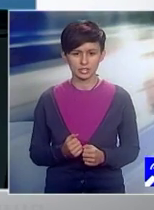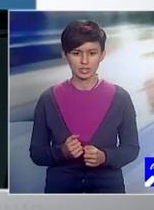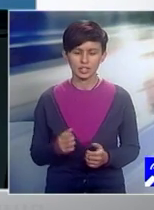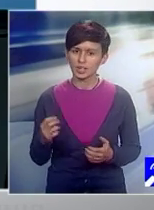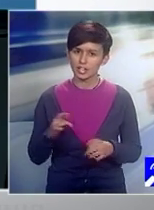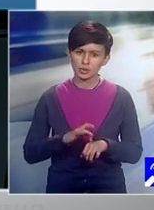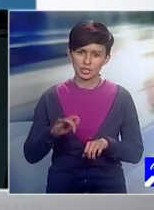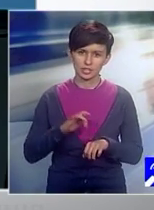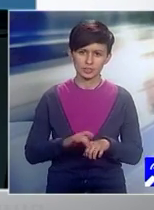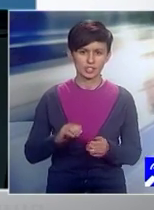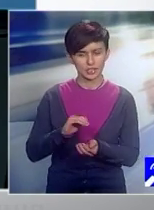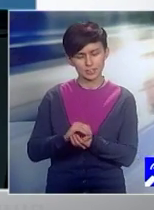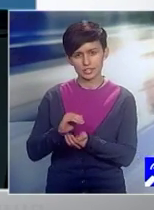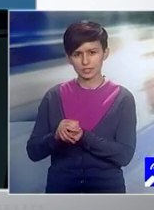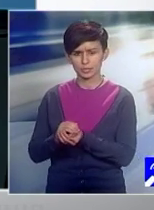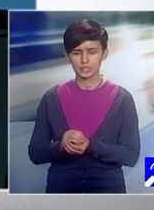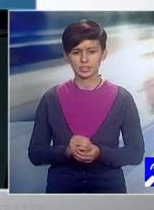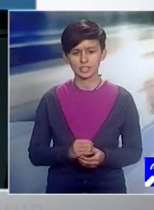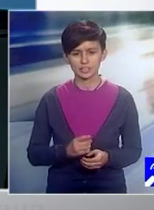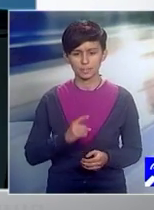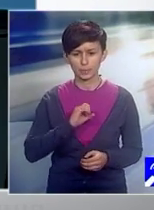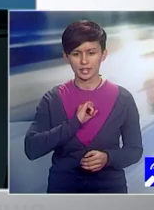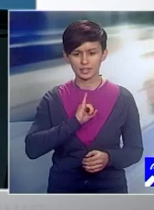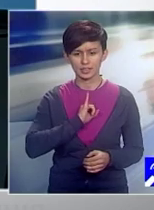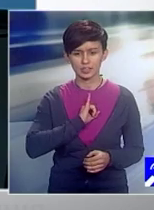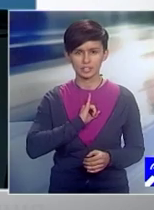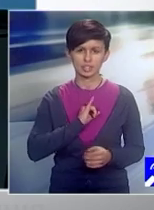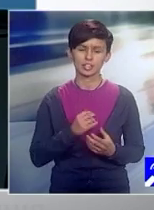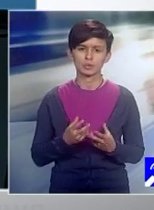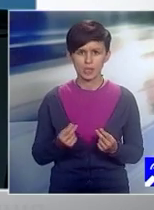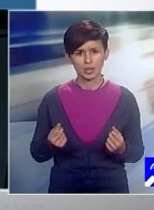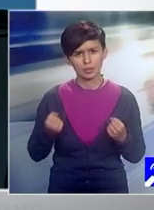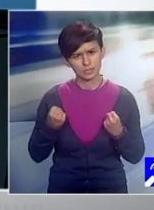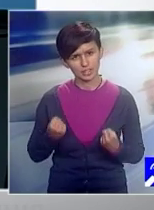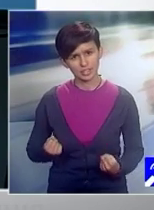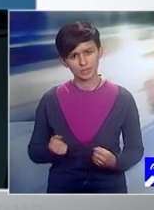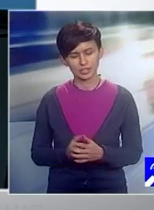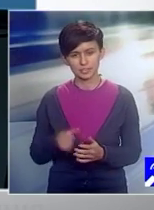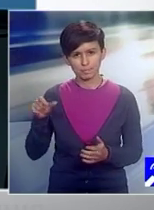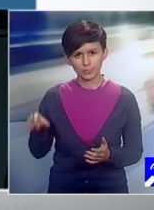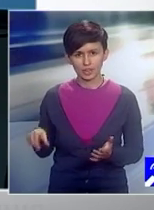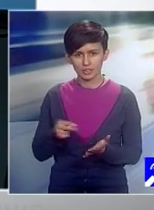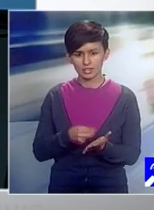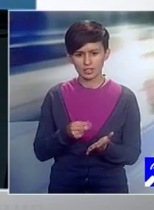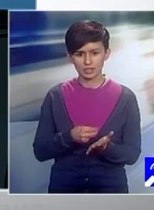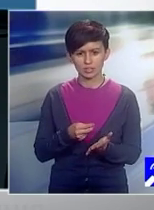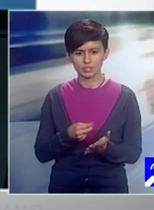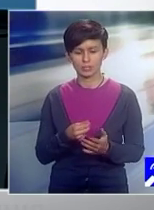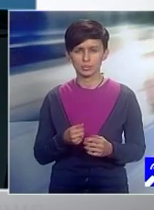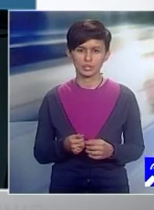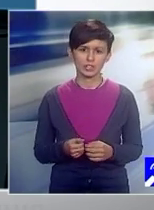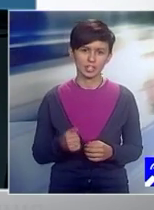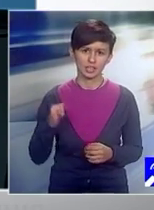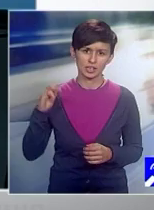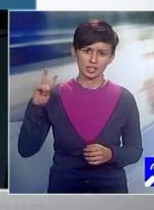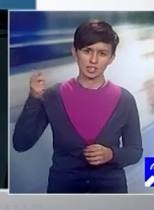străduit să-și păstreze totuși identitatea în ciuda multor greutăți. Antropologa Oana Ivan a petrecut 7 ani alături